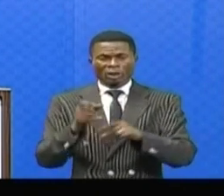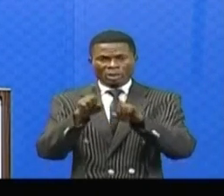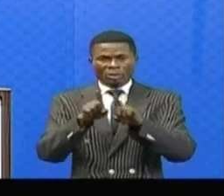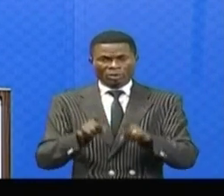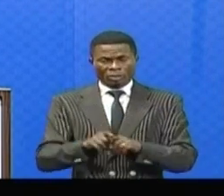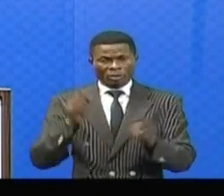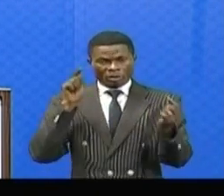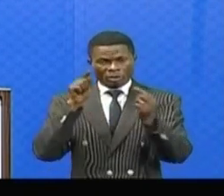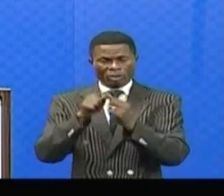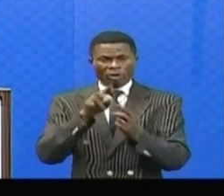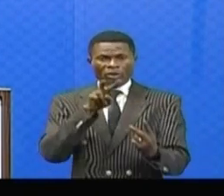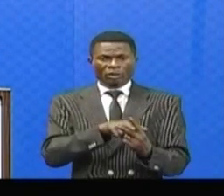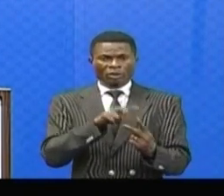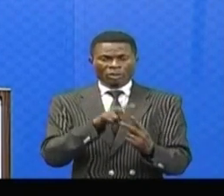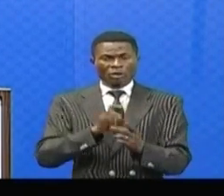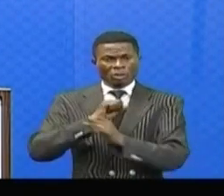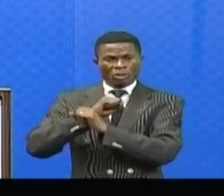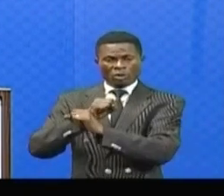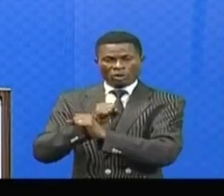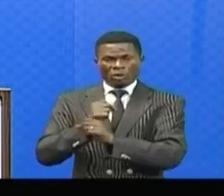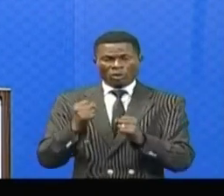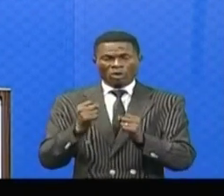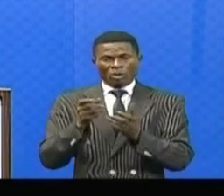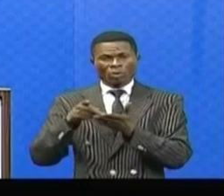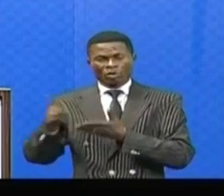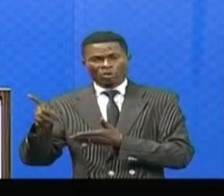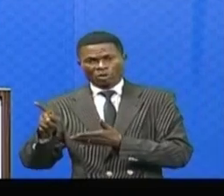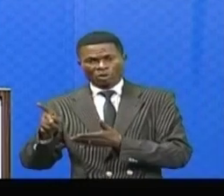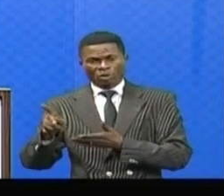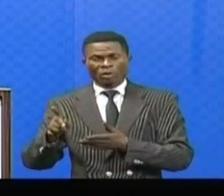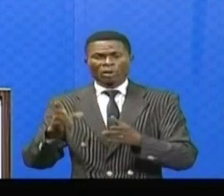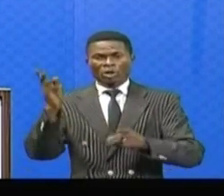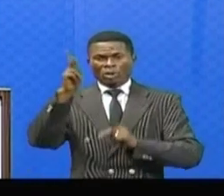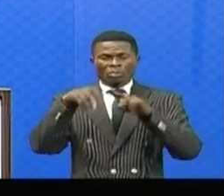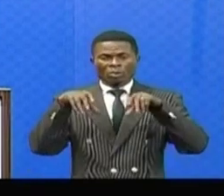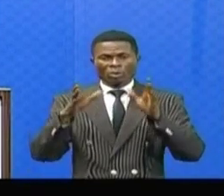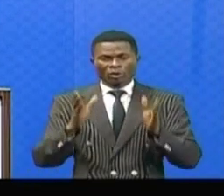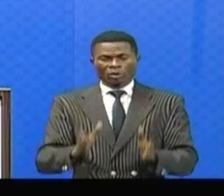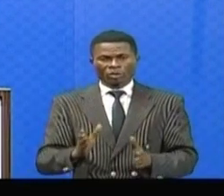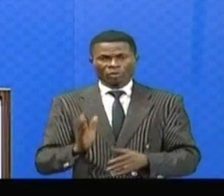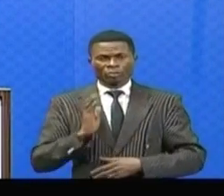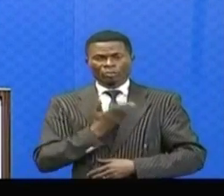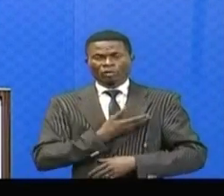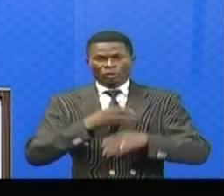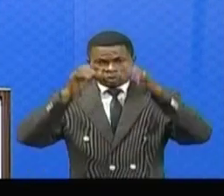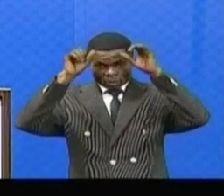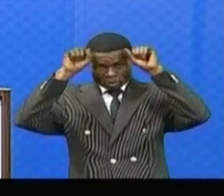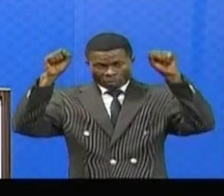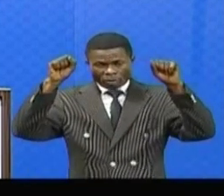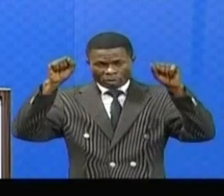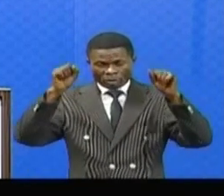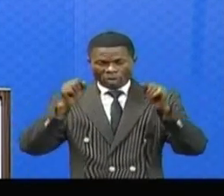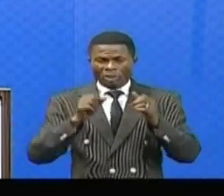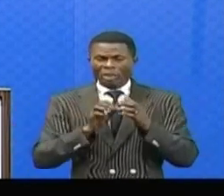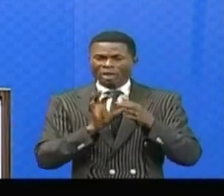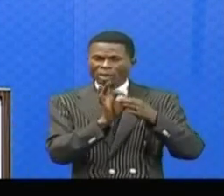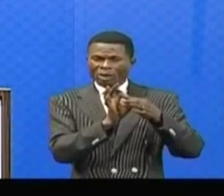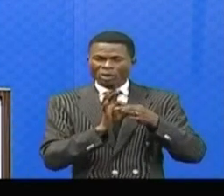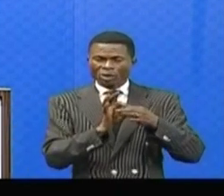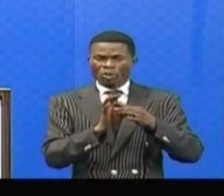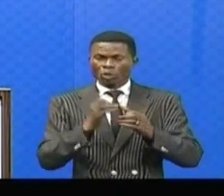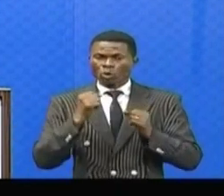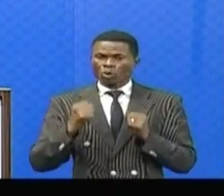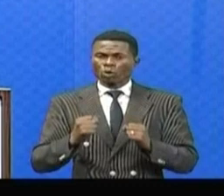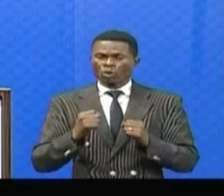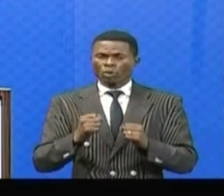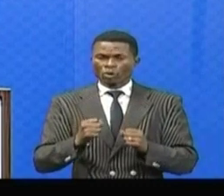le but de garantir la préservation du pouvoir d'achat de nos compatriotes, les présidents de la République restent très attachés aux efforts pour